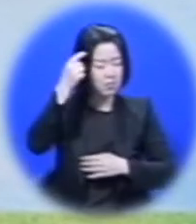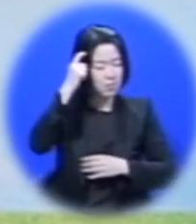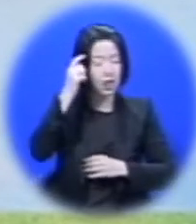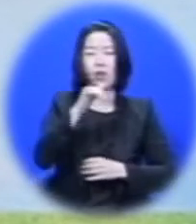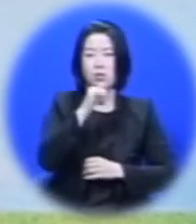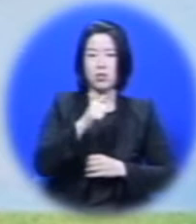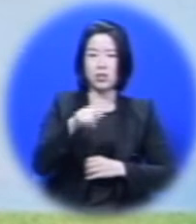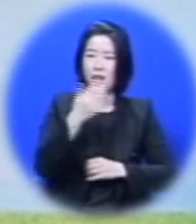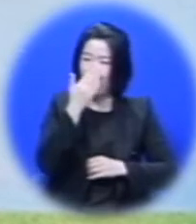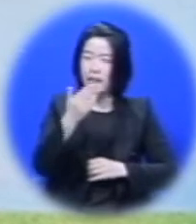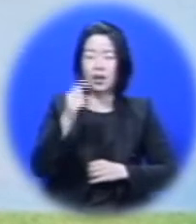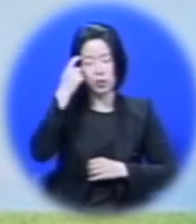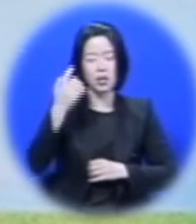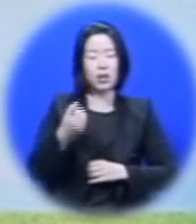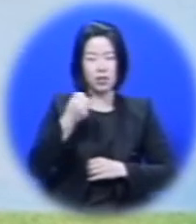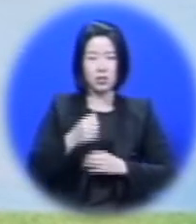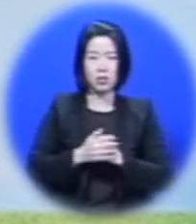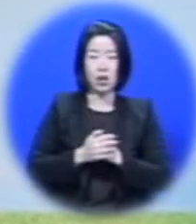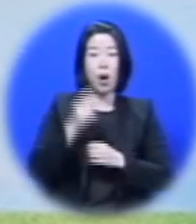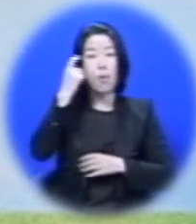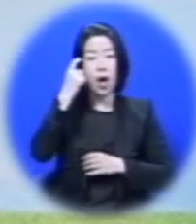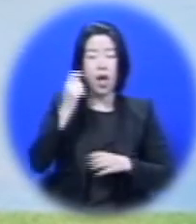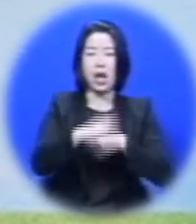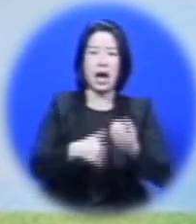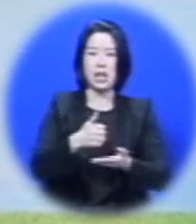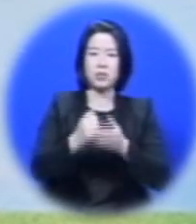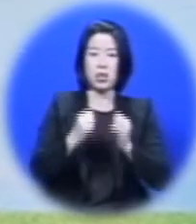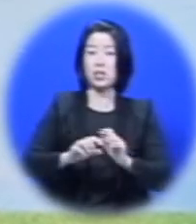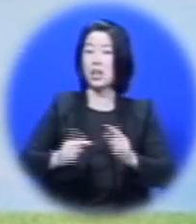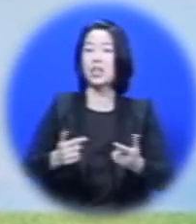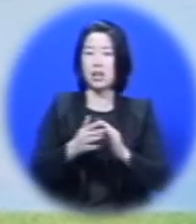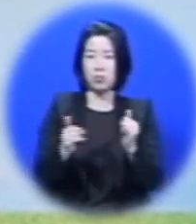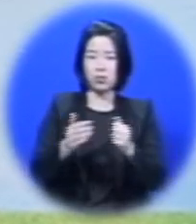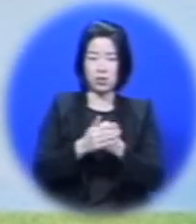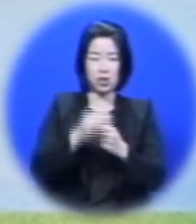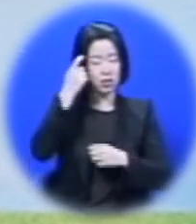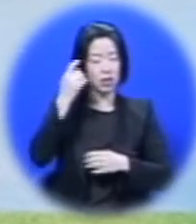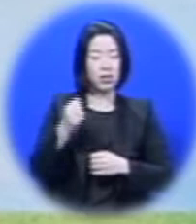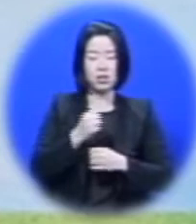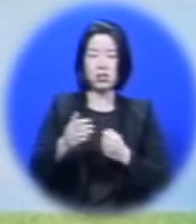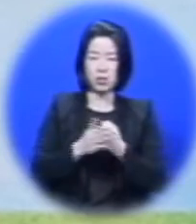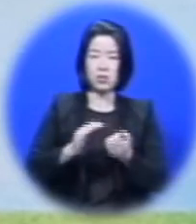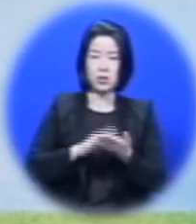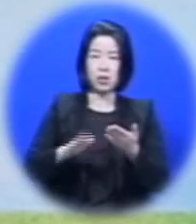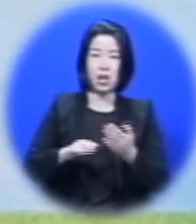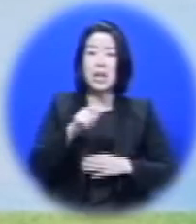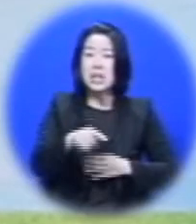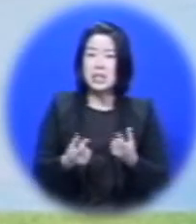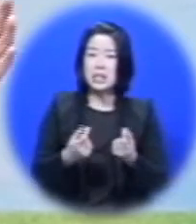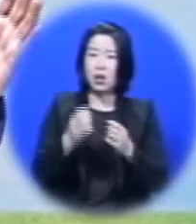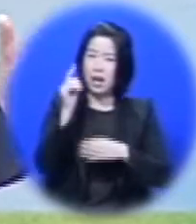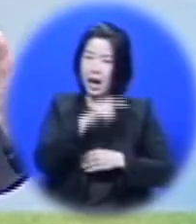게 가능하다고 생각합니다. 하나님이 안 계시니까, 그 사람에게는. 자, 그런데 그런 악한